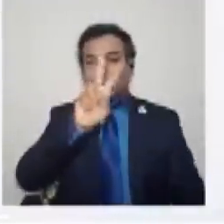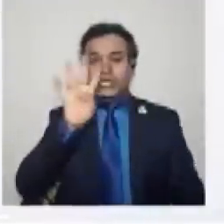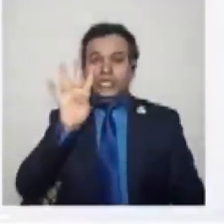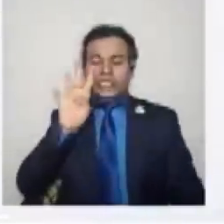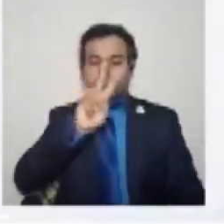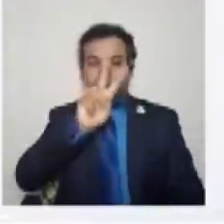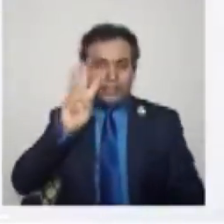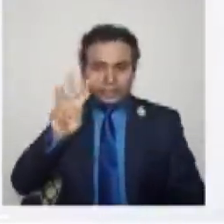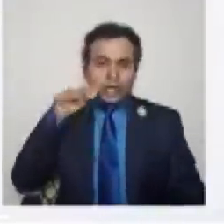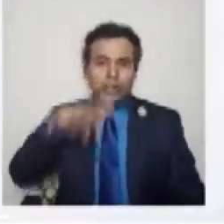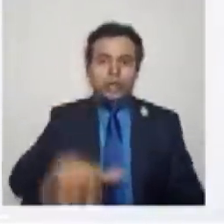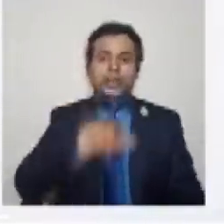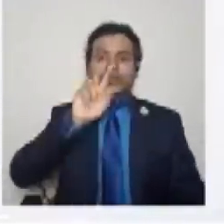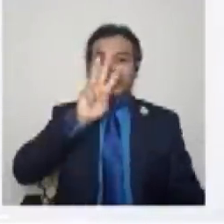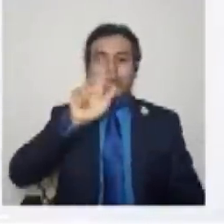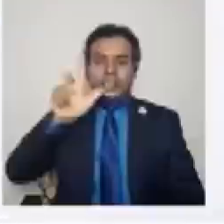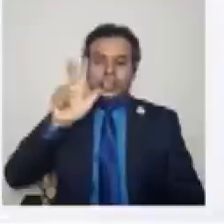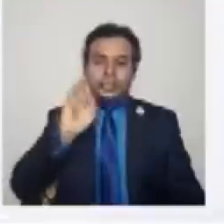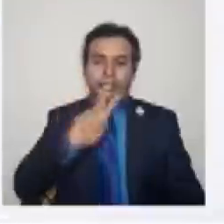25,28,245টি এবং এ পর্যন্ত বিতরণ হয়েছে